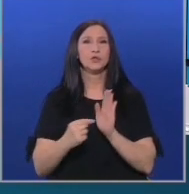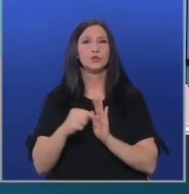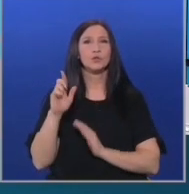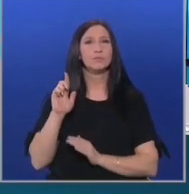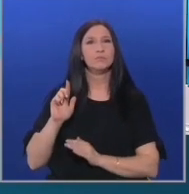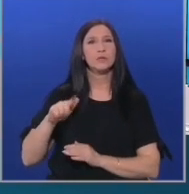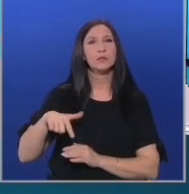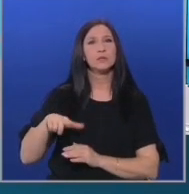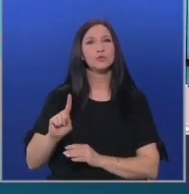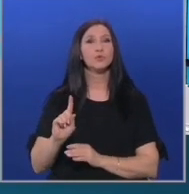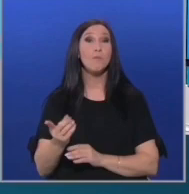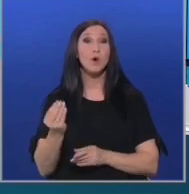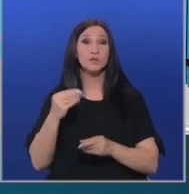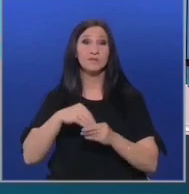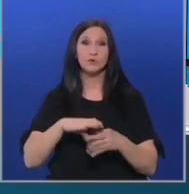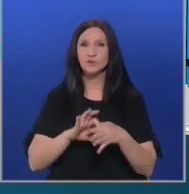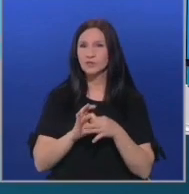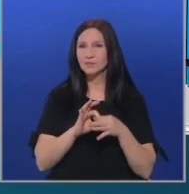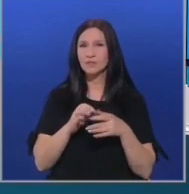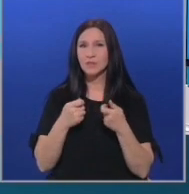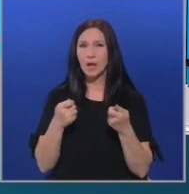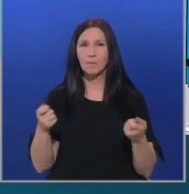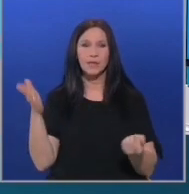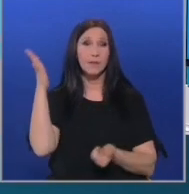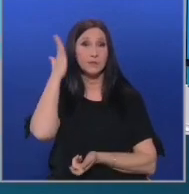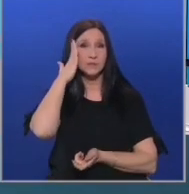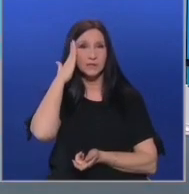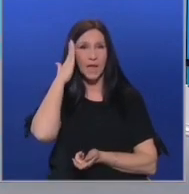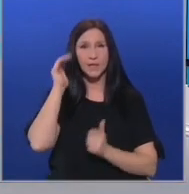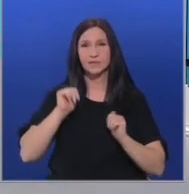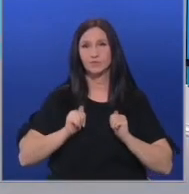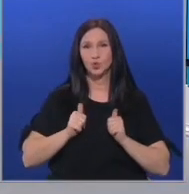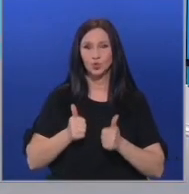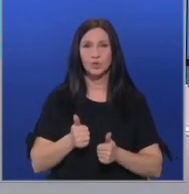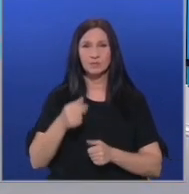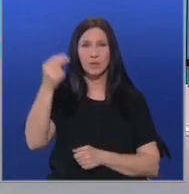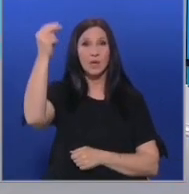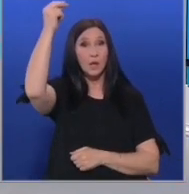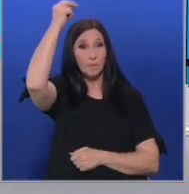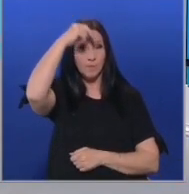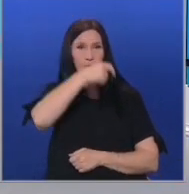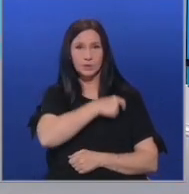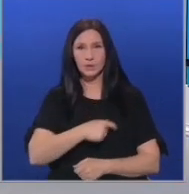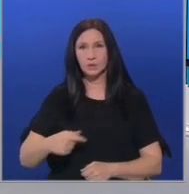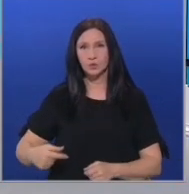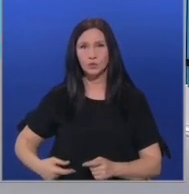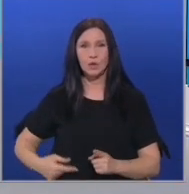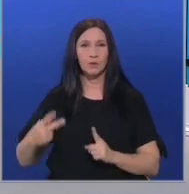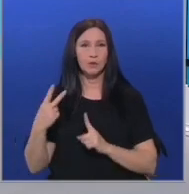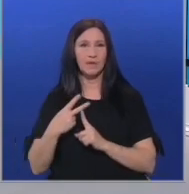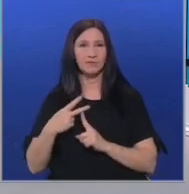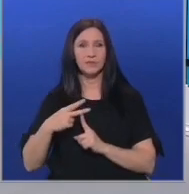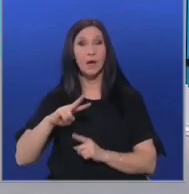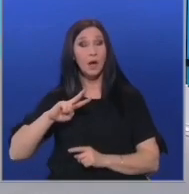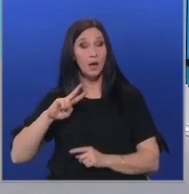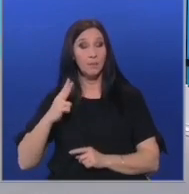времето@bnt.bg, с които можете да се включите в съвместната кампания на Министерството на туризма и Българската